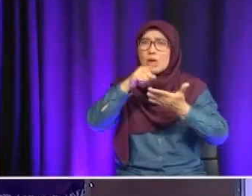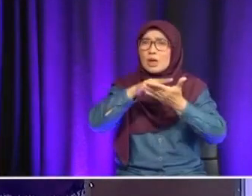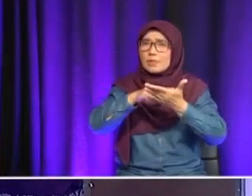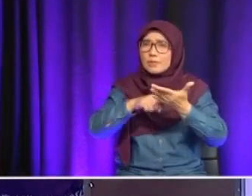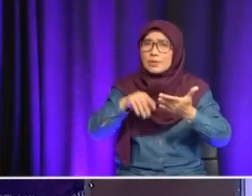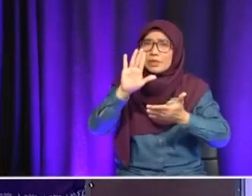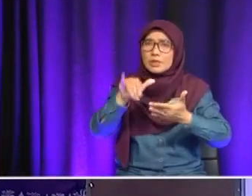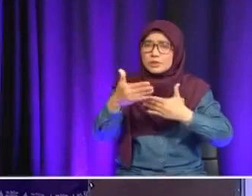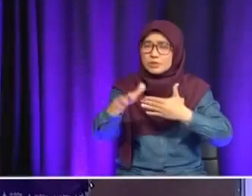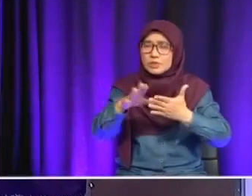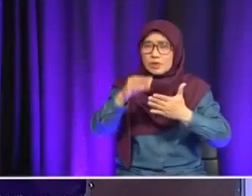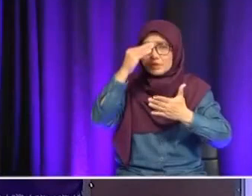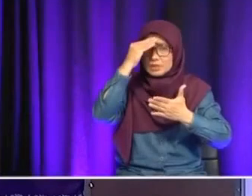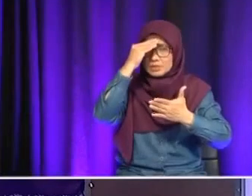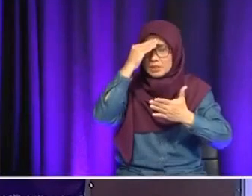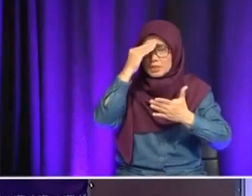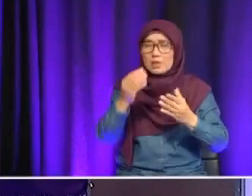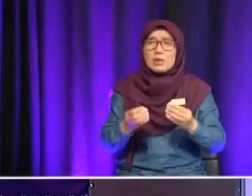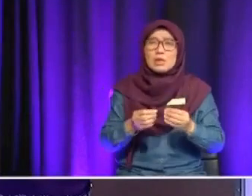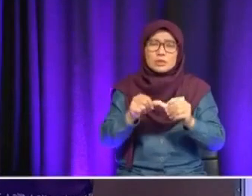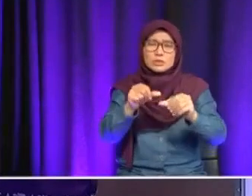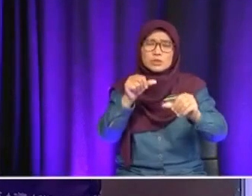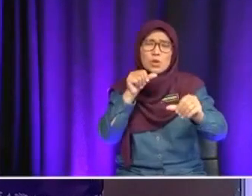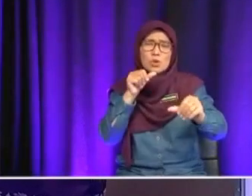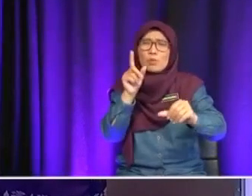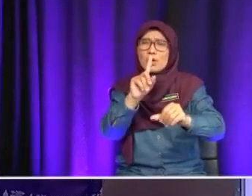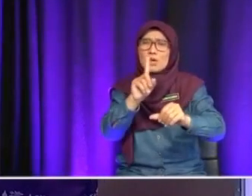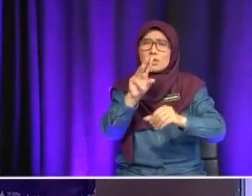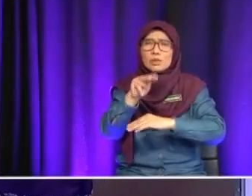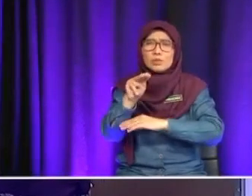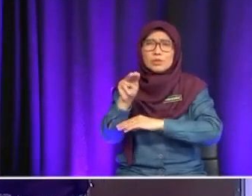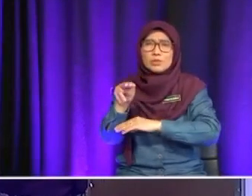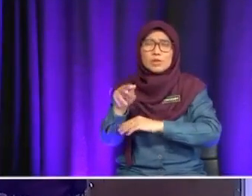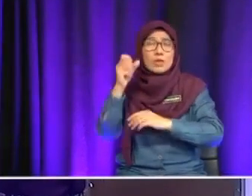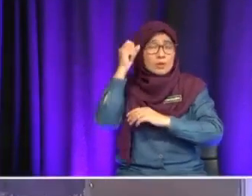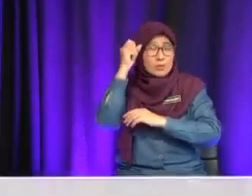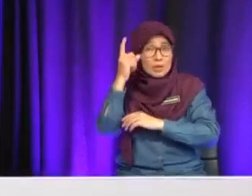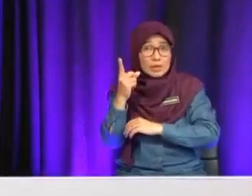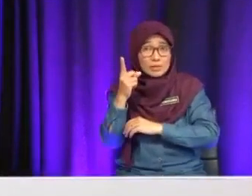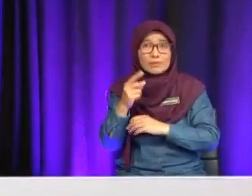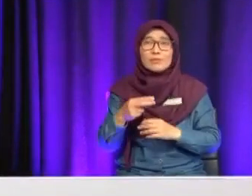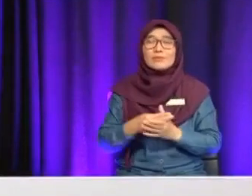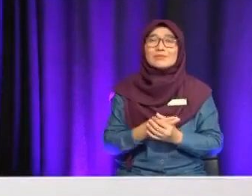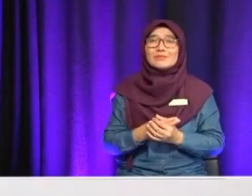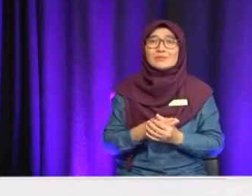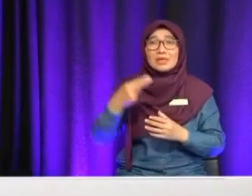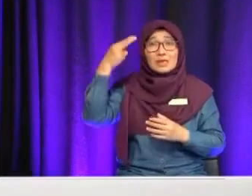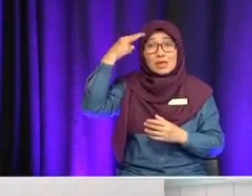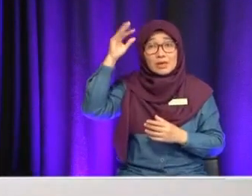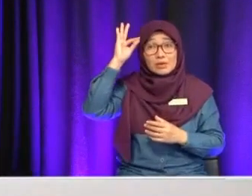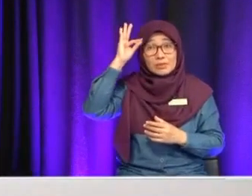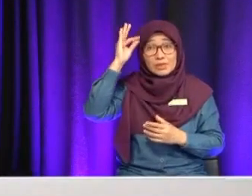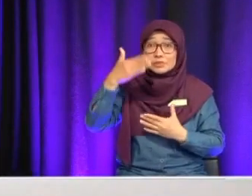dan dapat tangkap sepanjang tempoh pembelajaran tadi. Baik. Okey, Hafiz dah siap ke tu? Dah siap?